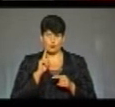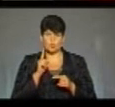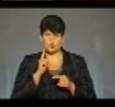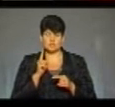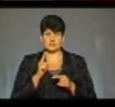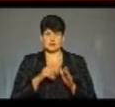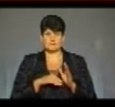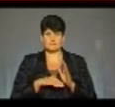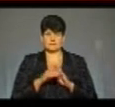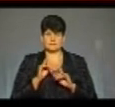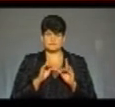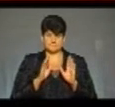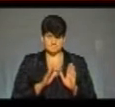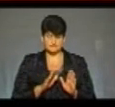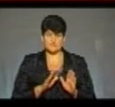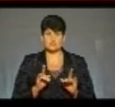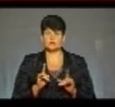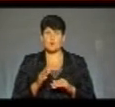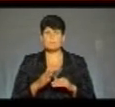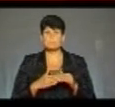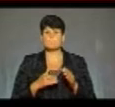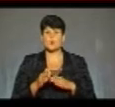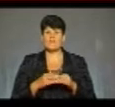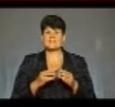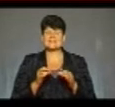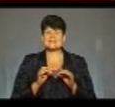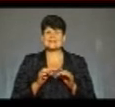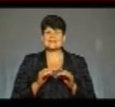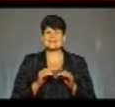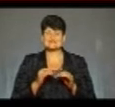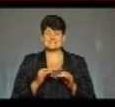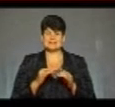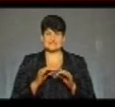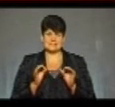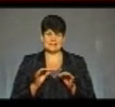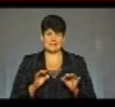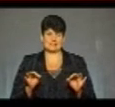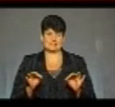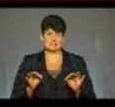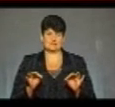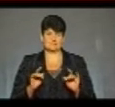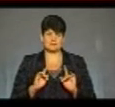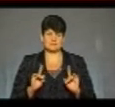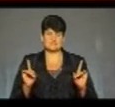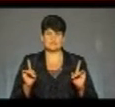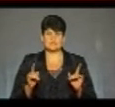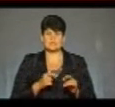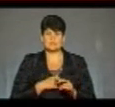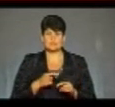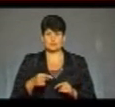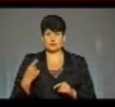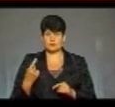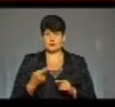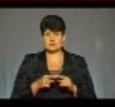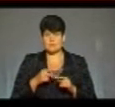парламент. Щодо професійних, скажімо, таких Щодо професійної специфіки депутатів від Тернопільщини, я думаю, про